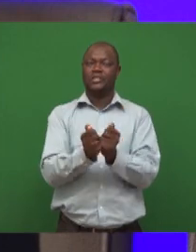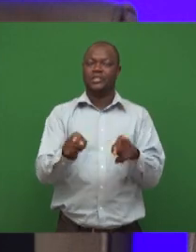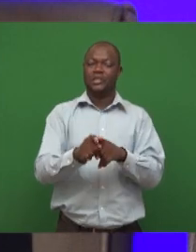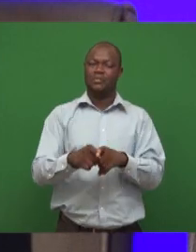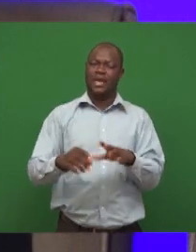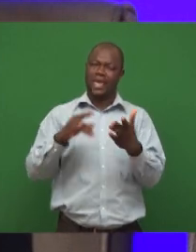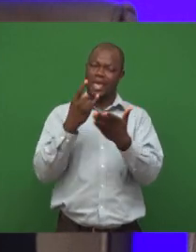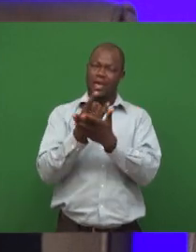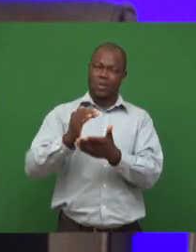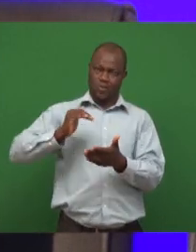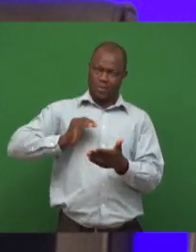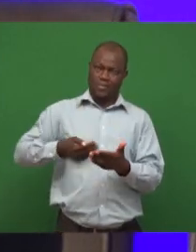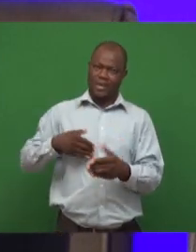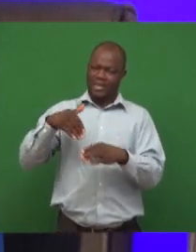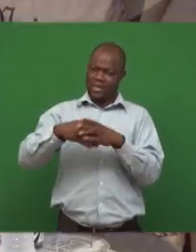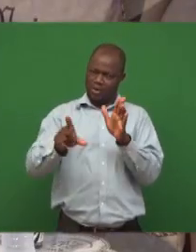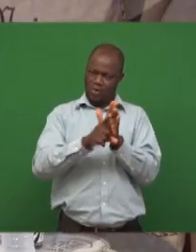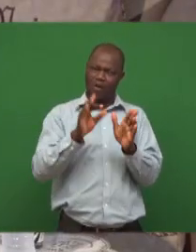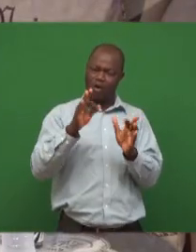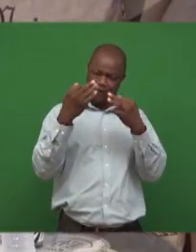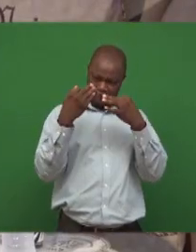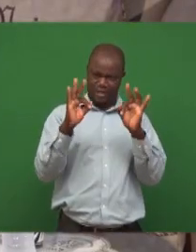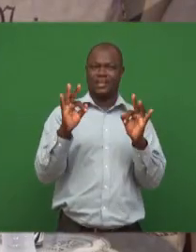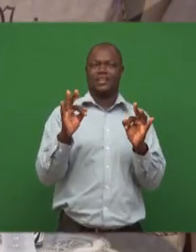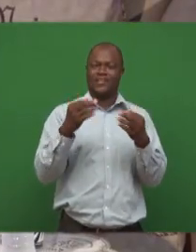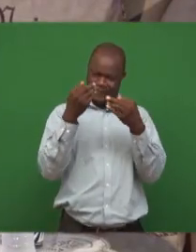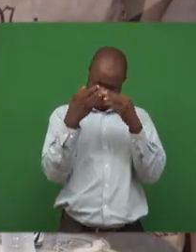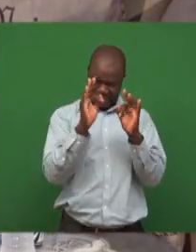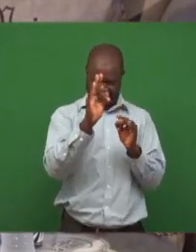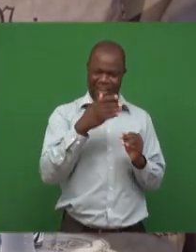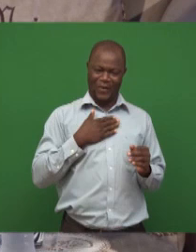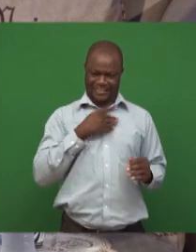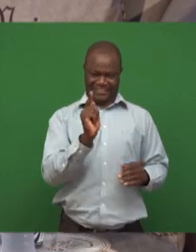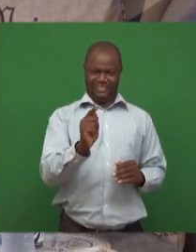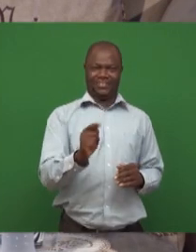kadzi panyaya dzavo dzemutemo pachena. Tafarira pachena.